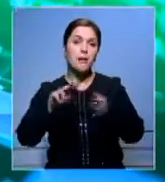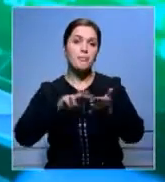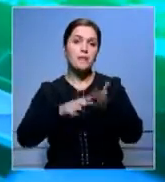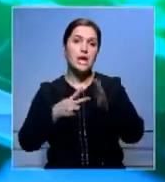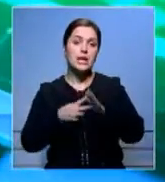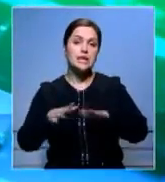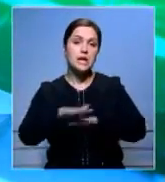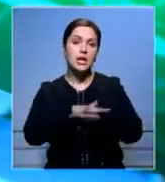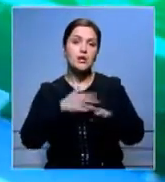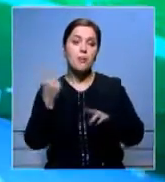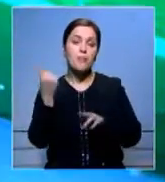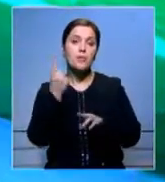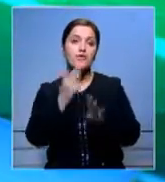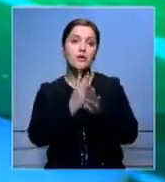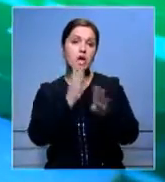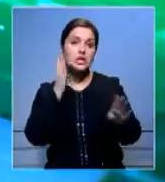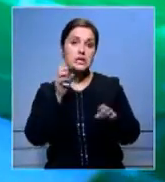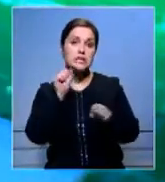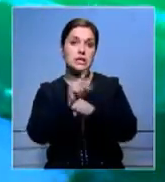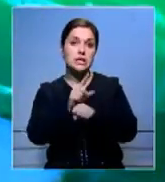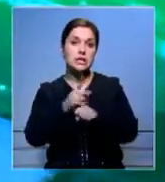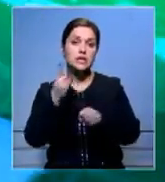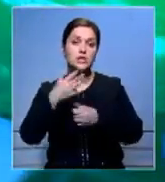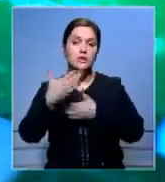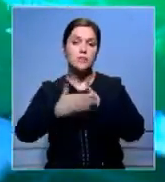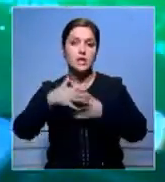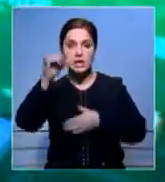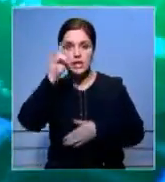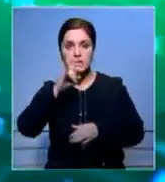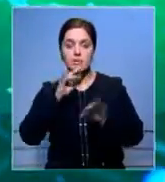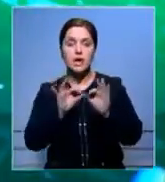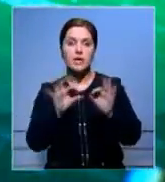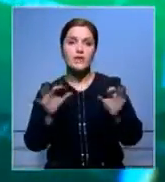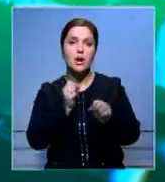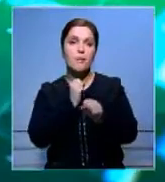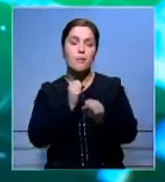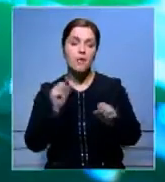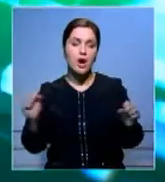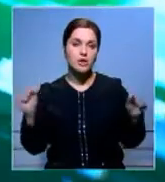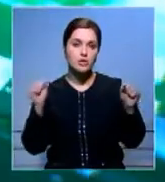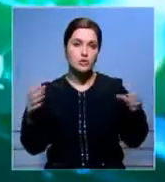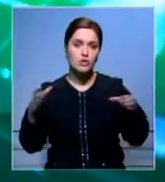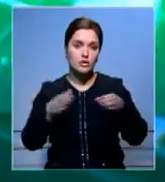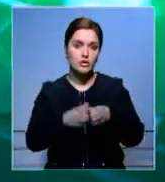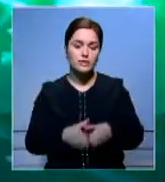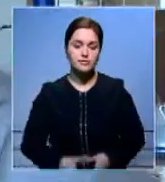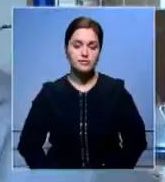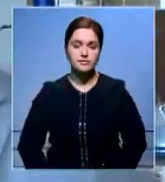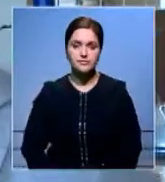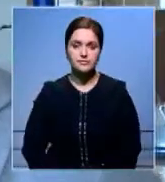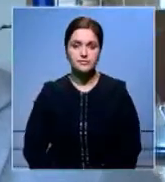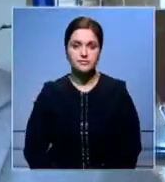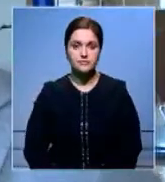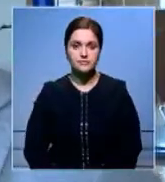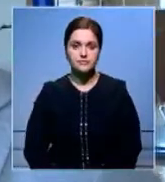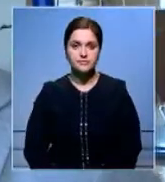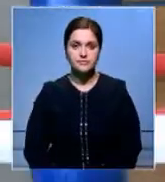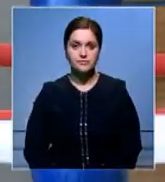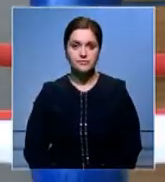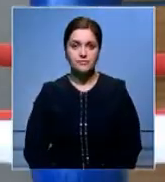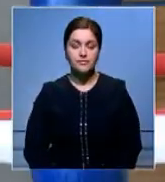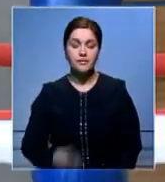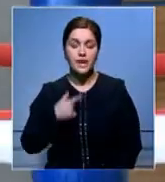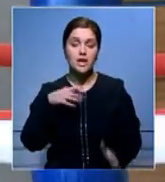плана нации. Вот первоочередные задачи, которые стоят сегодня перед казахстанцами, говорят боксеры. Я считаю это